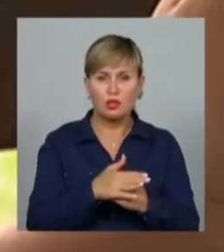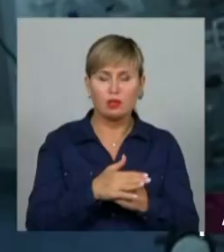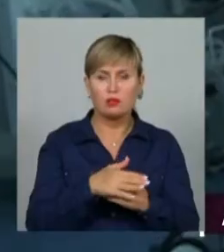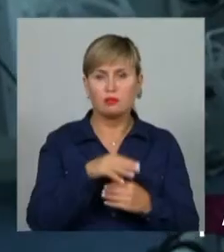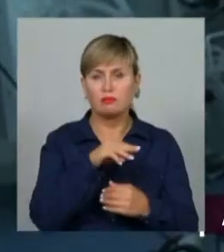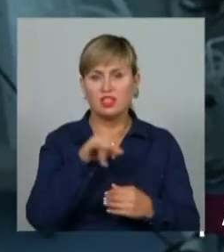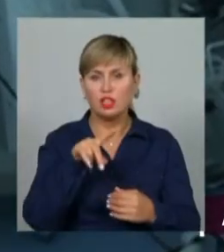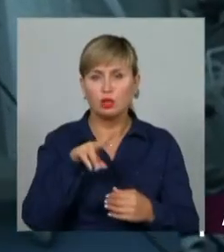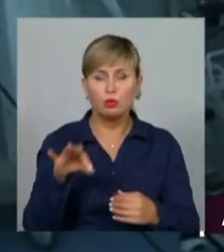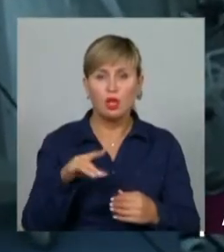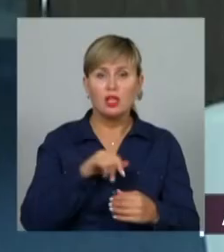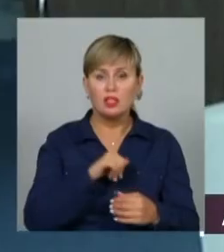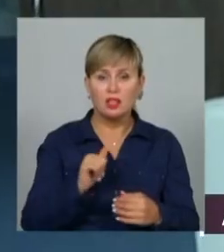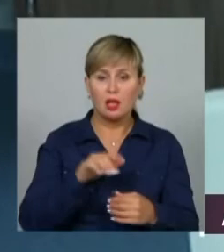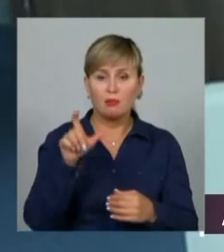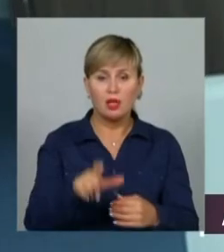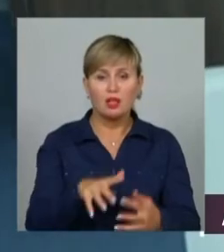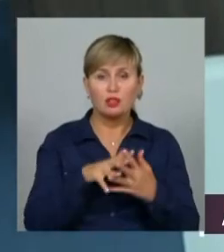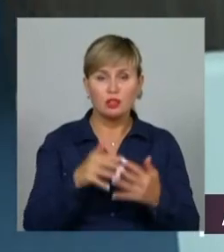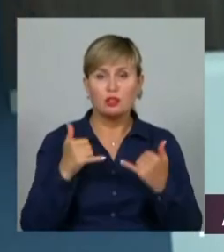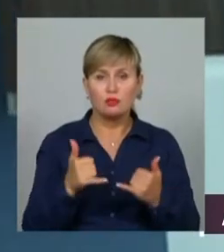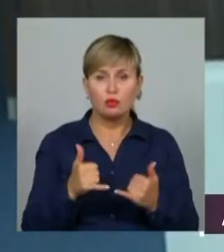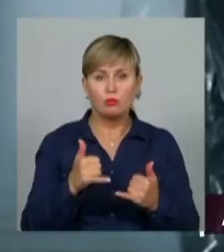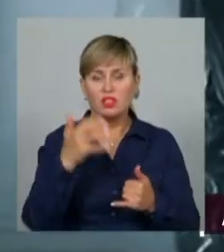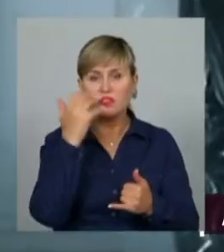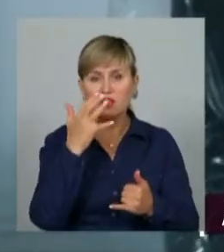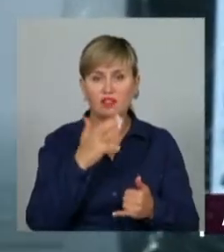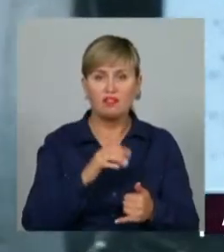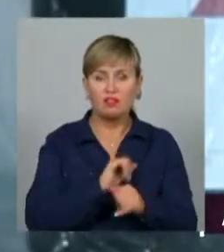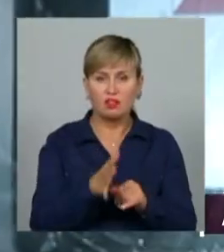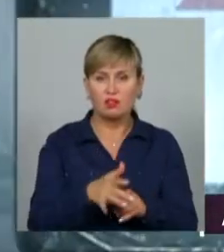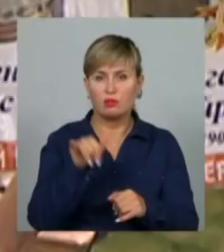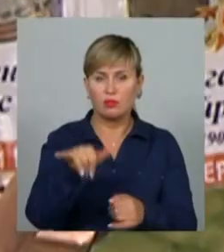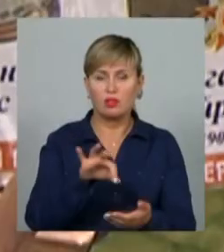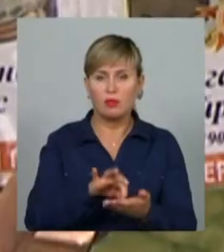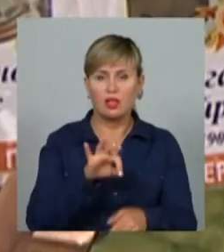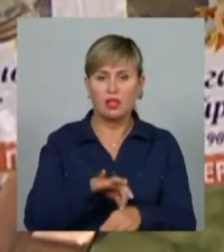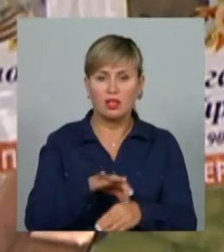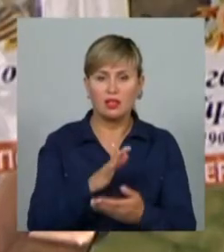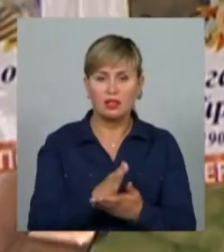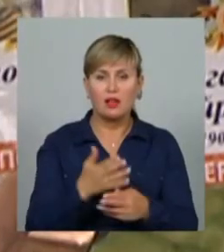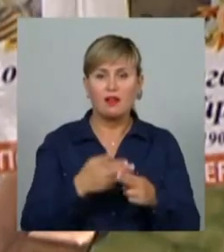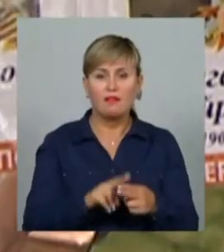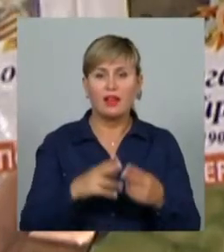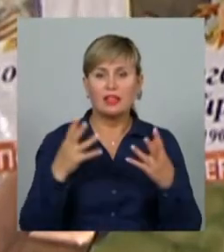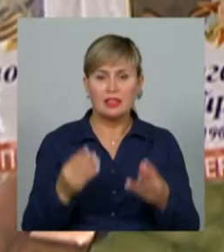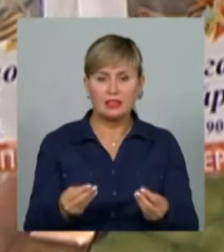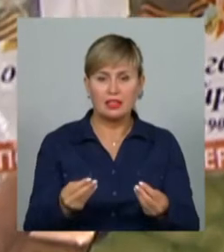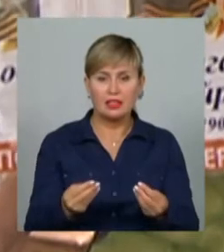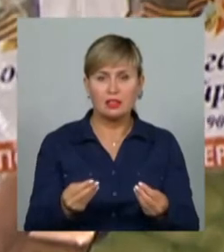в тылу. Сам Нурсултан сражается и сегодня, только уже с невидимым врагом в ковидном госпитале. В этот день